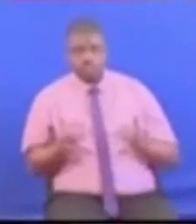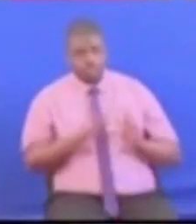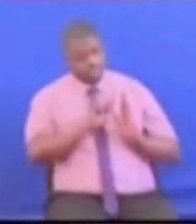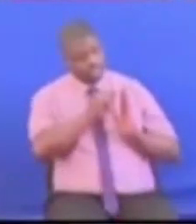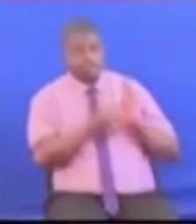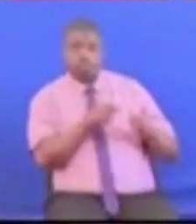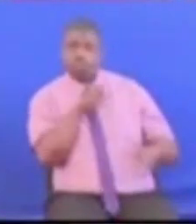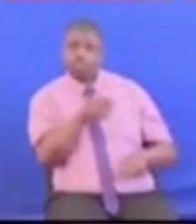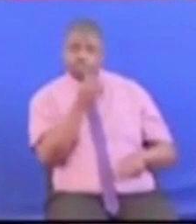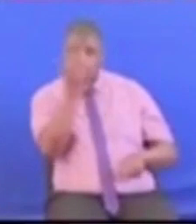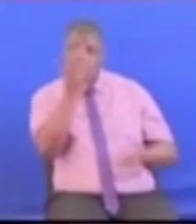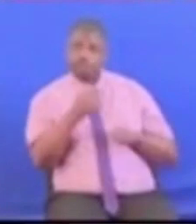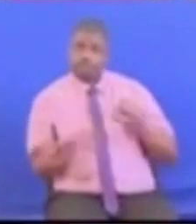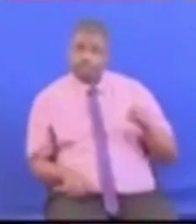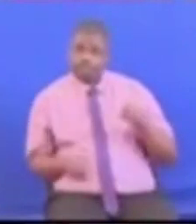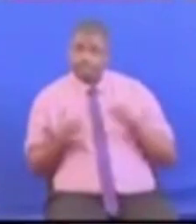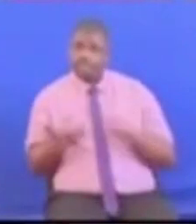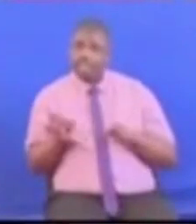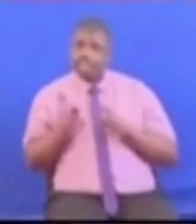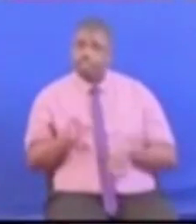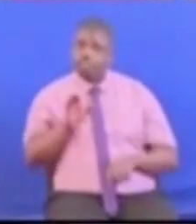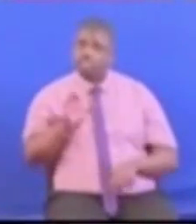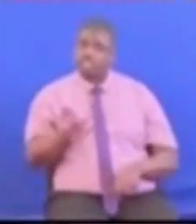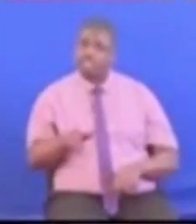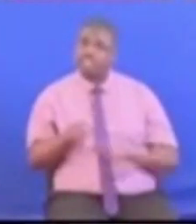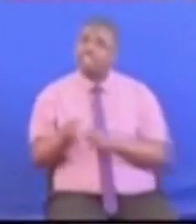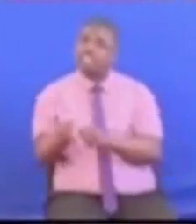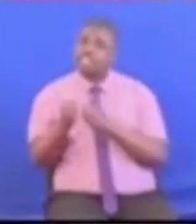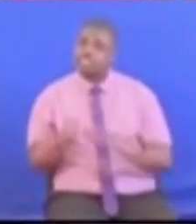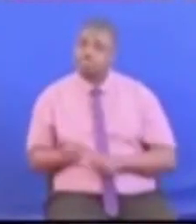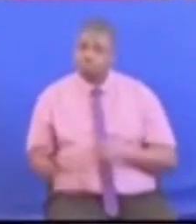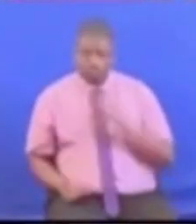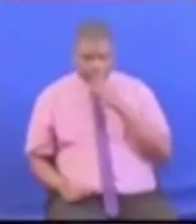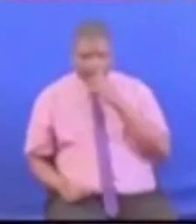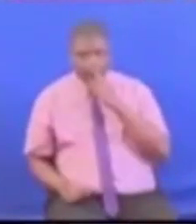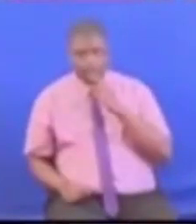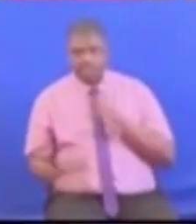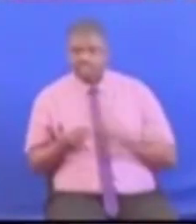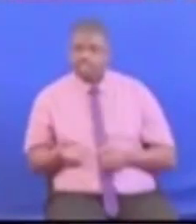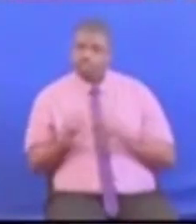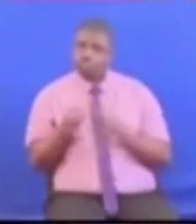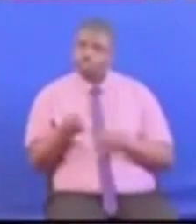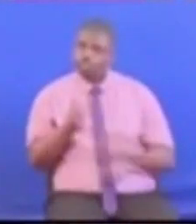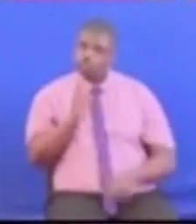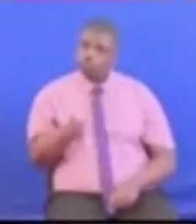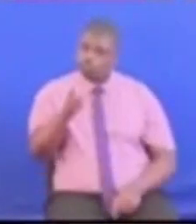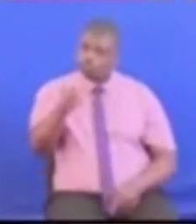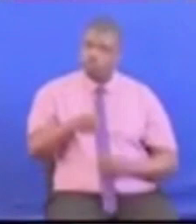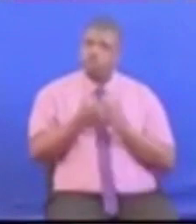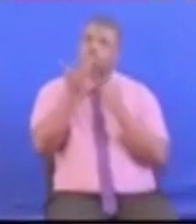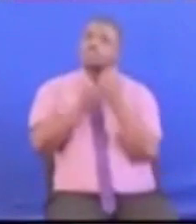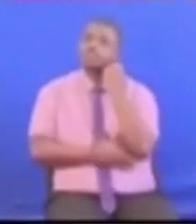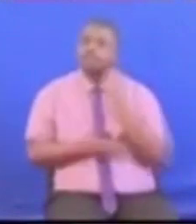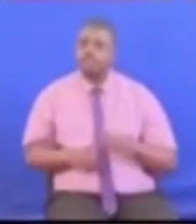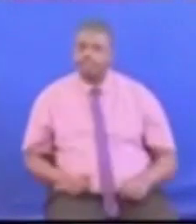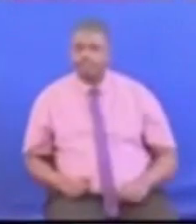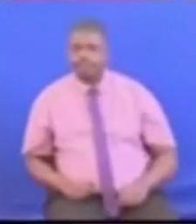hiyo mnazifahamu, adhabu zake ni nzito. Sasa baada ya kumpa onyo hilo, nimemsamehe.